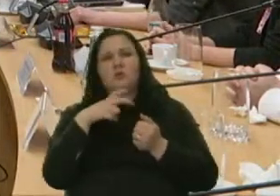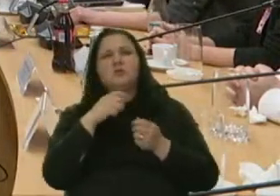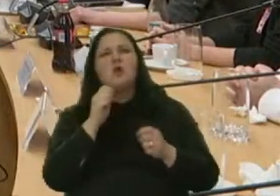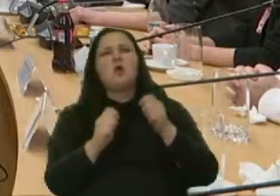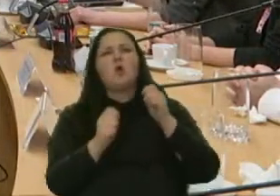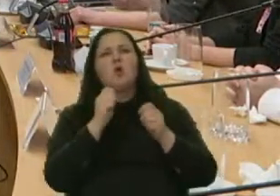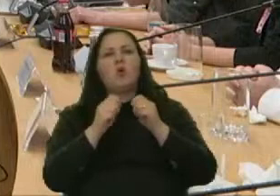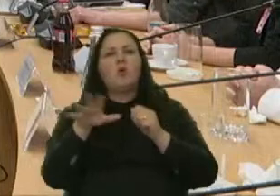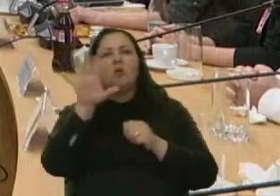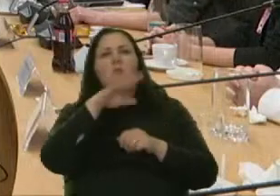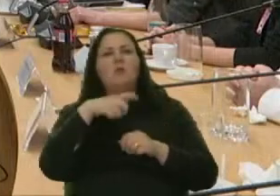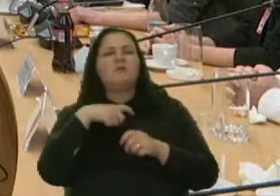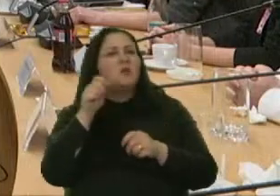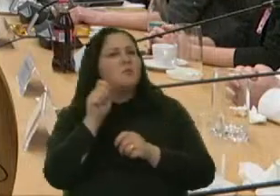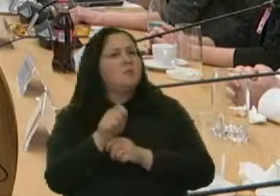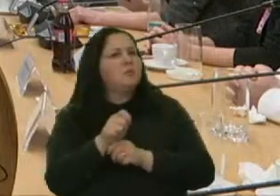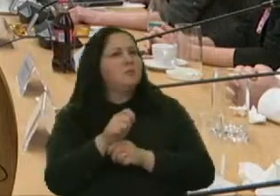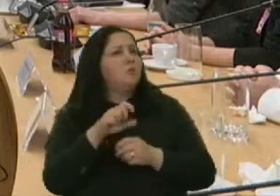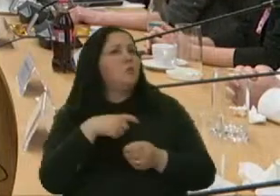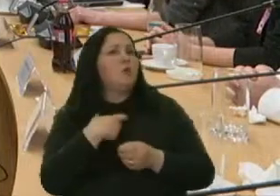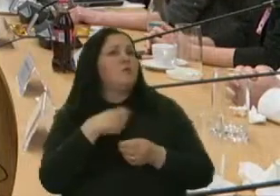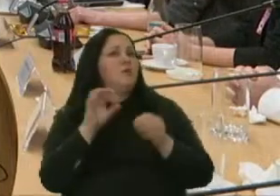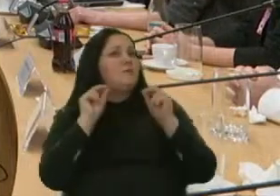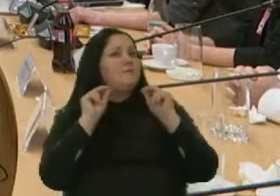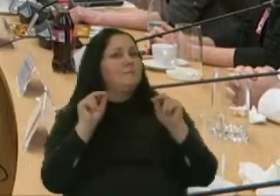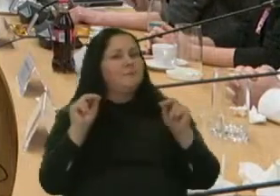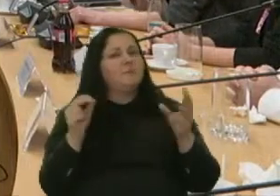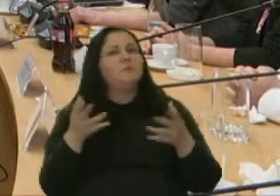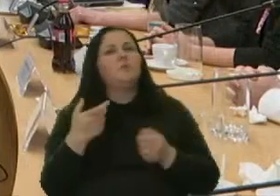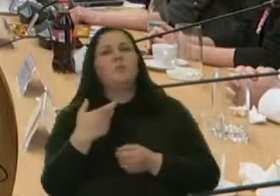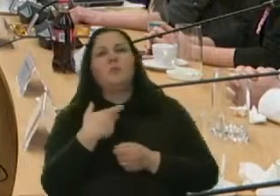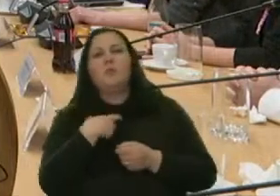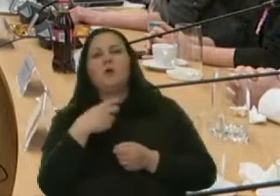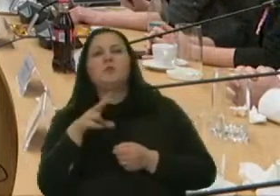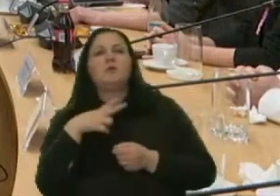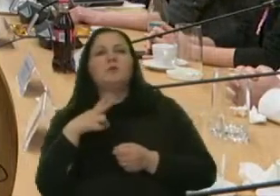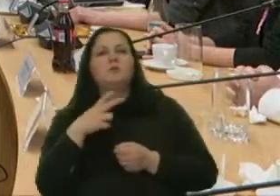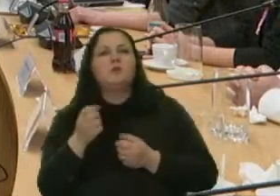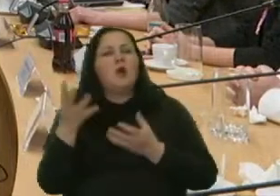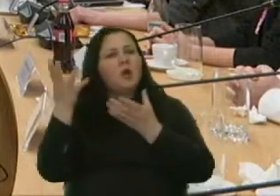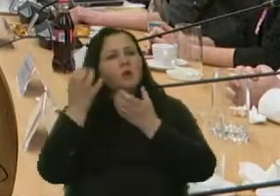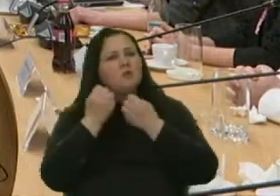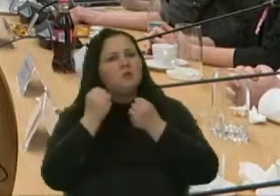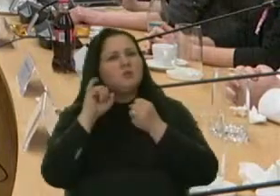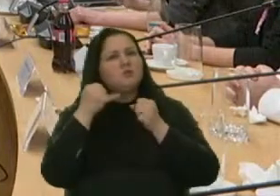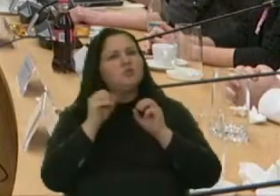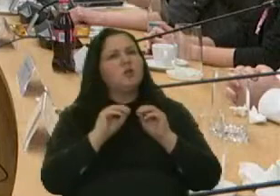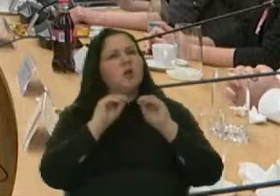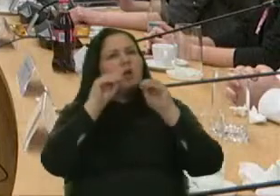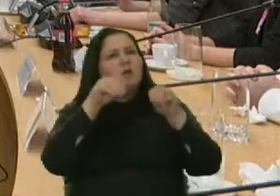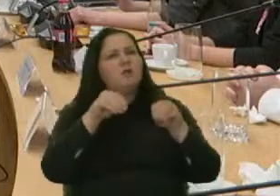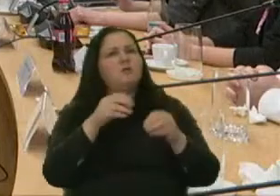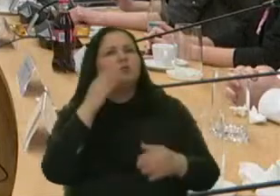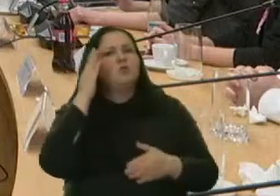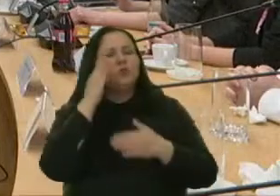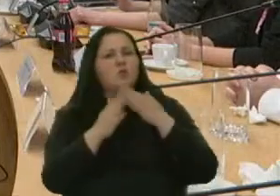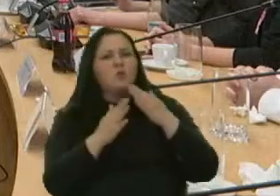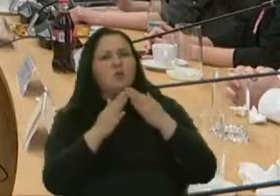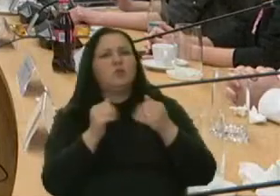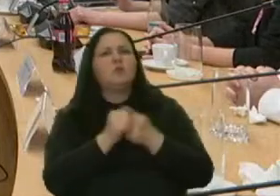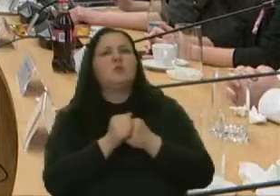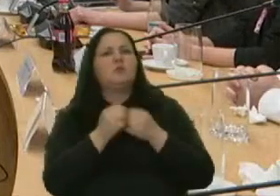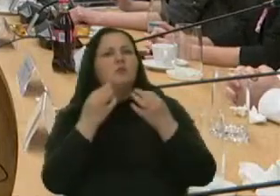publică poate fi amendat poate fi îmbunătățit poate fi adus și aliniat cu ultima versiune a